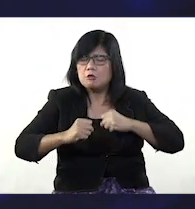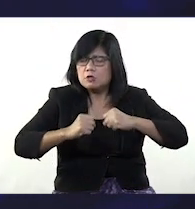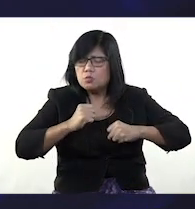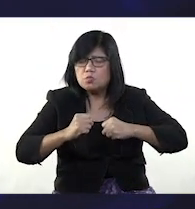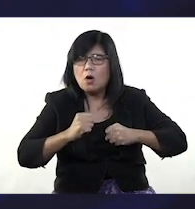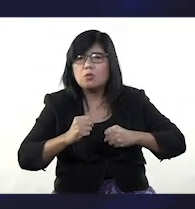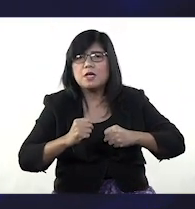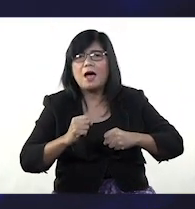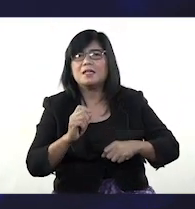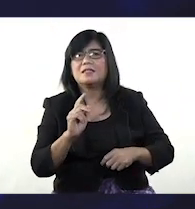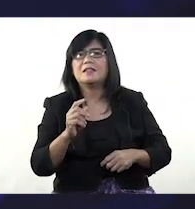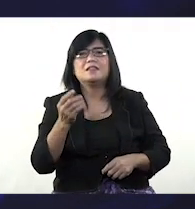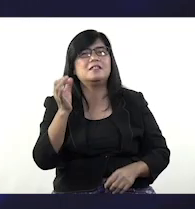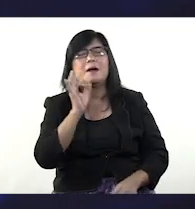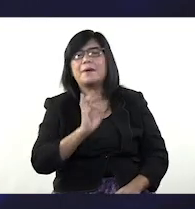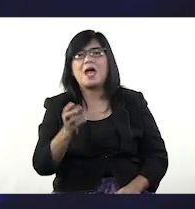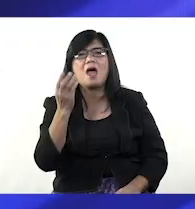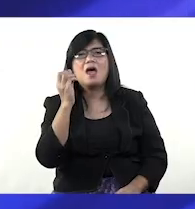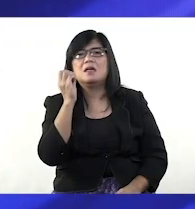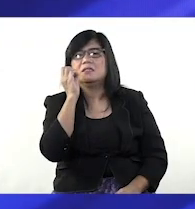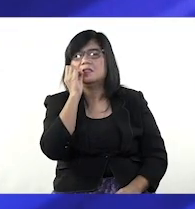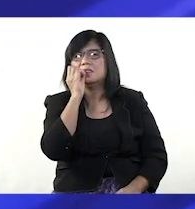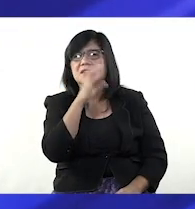sia-sia Hai hey